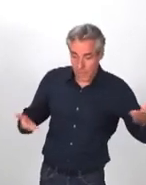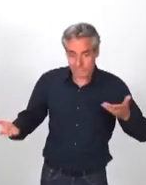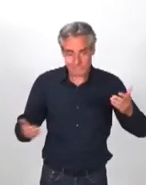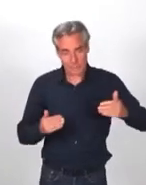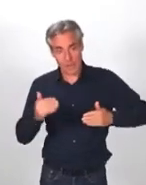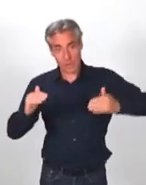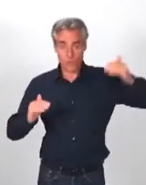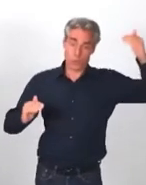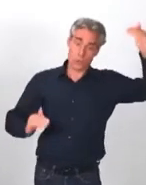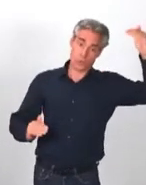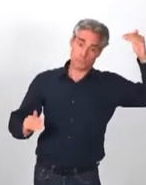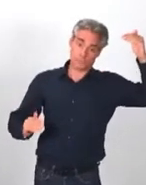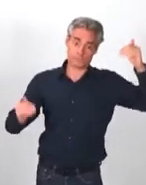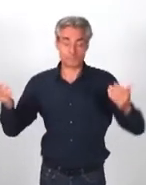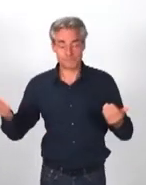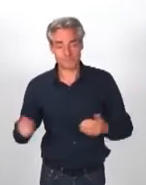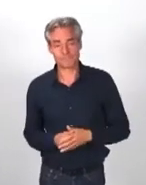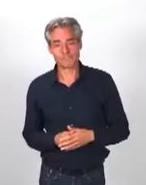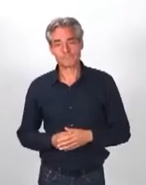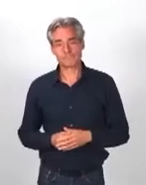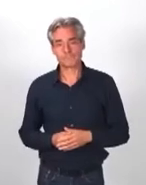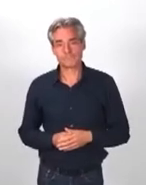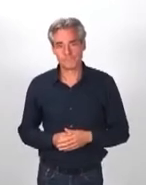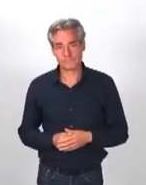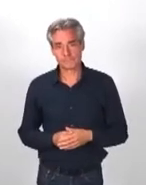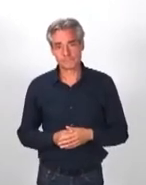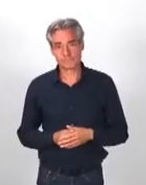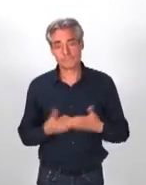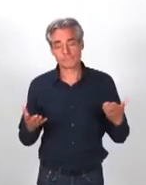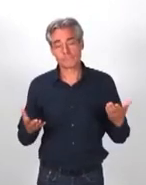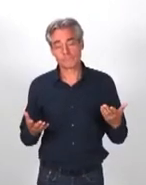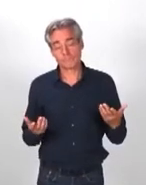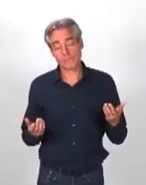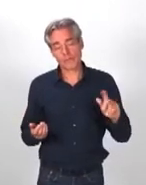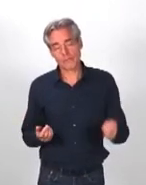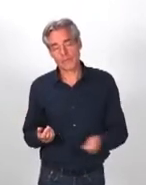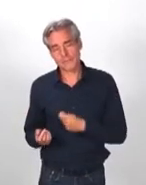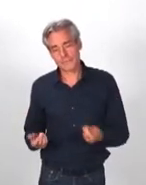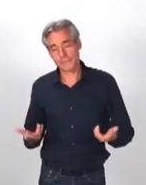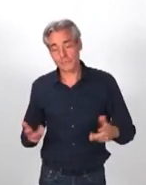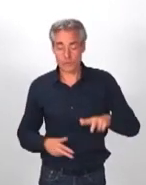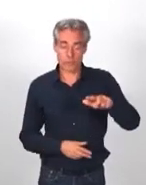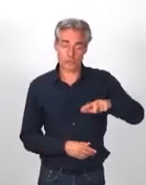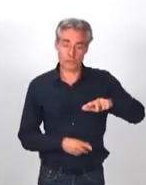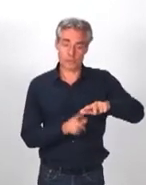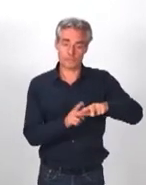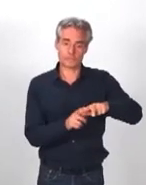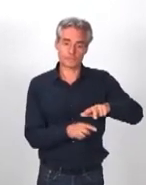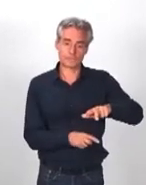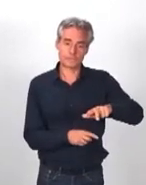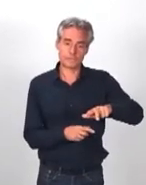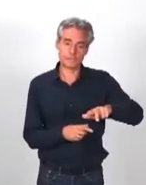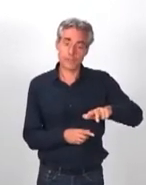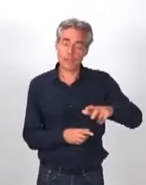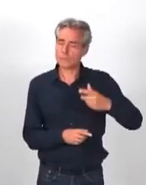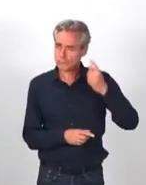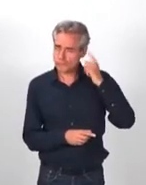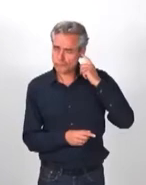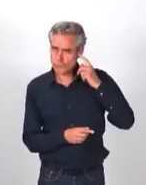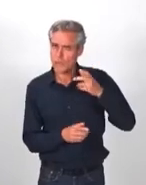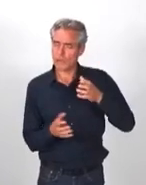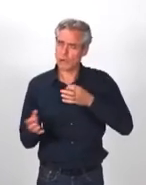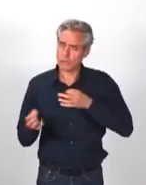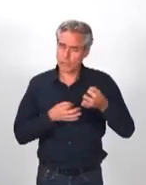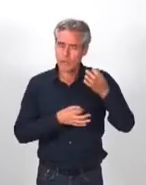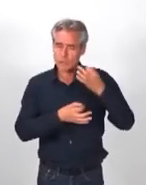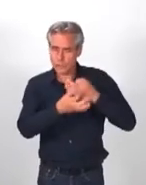il y a parfois des gaps qui sont importants. Je voudrais évidemment parler du logement, puisque j'ai entendu régulièrement